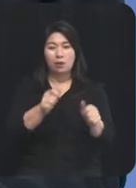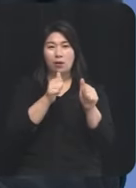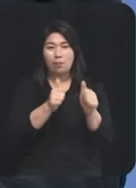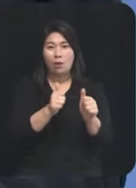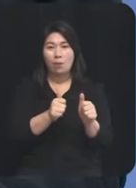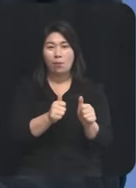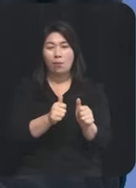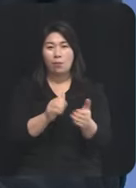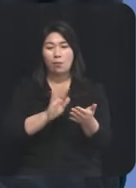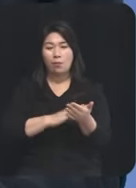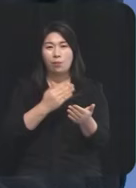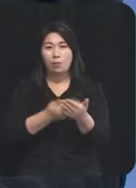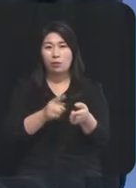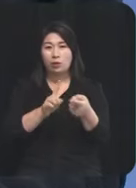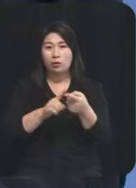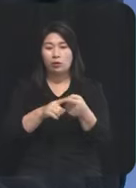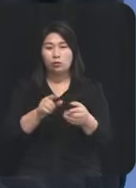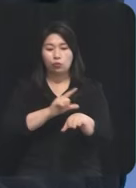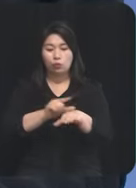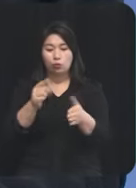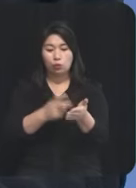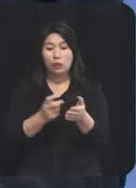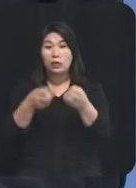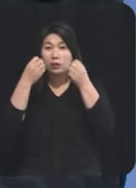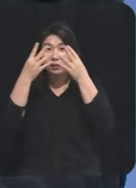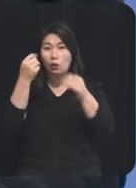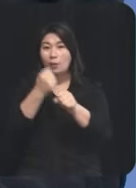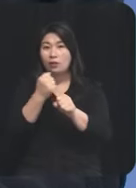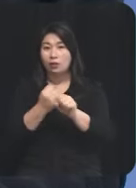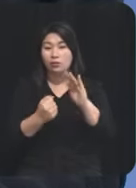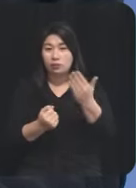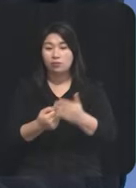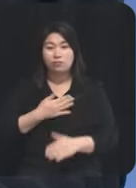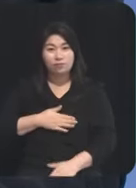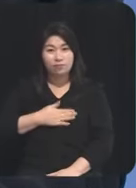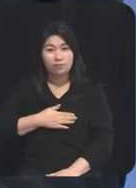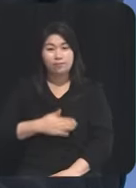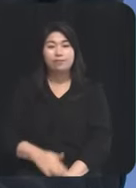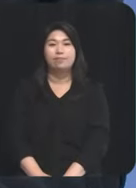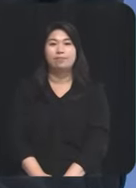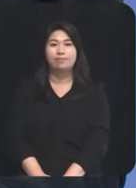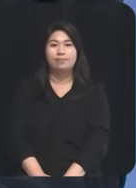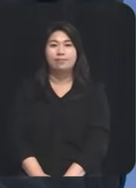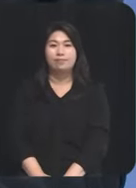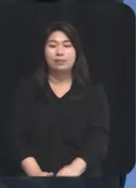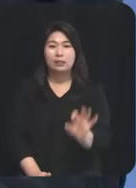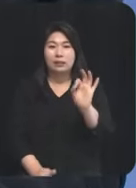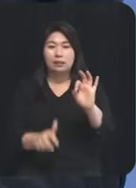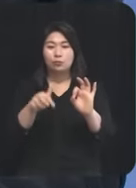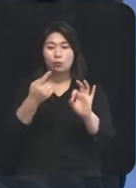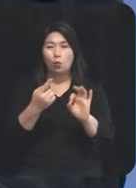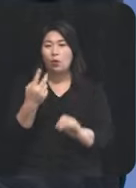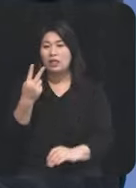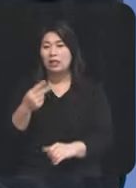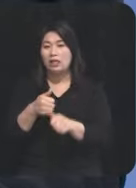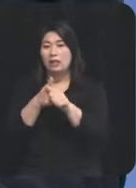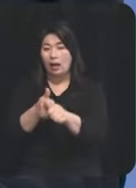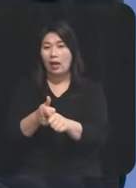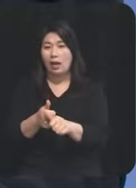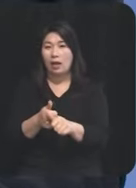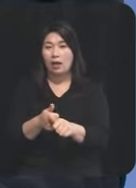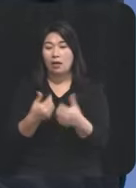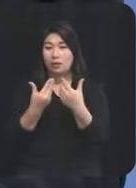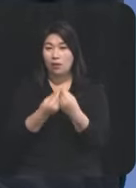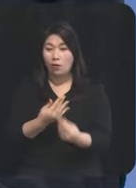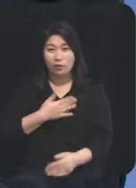개편에 관한 주민투표 조항이 신설됐습니다. 네. 알고 계시죠? 말씀하십시오. 이 10조 2항의 내용 어떤